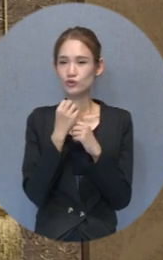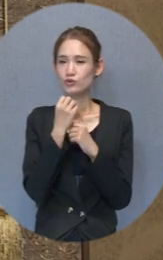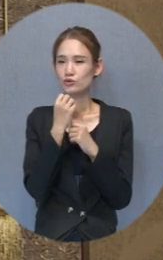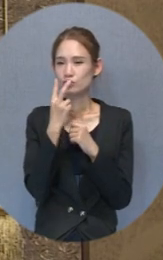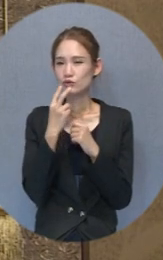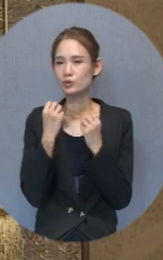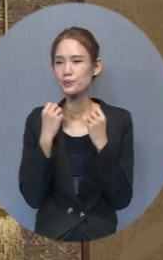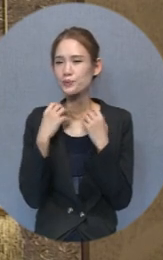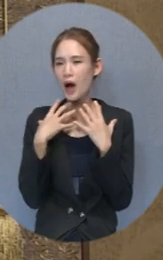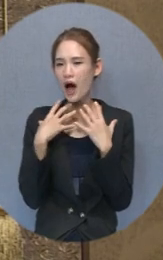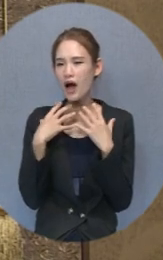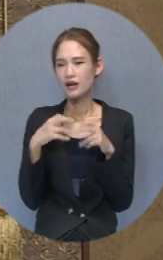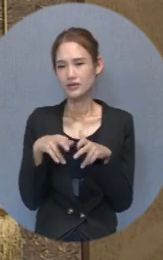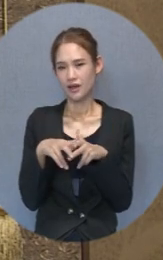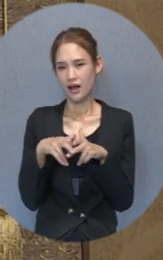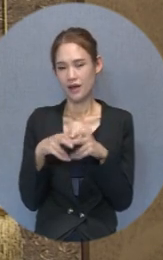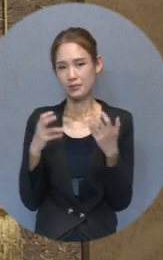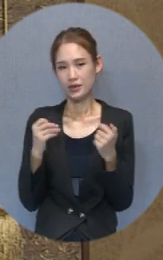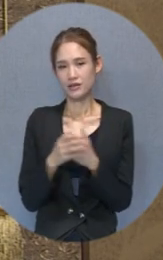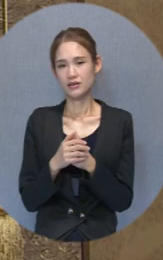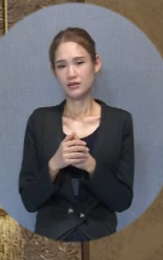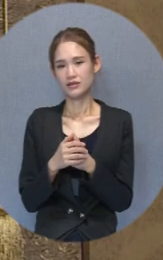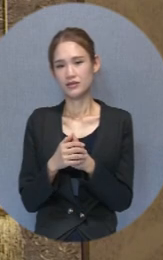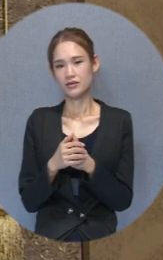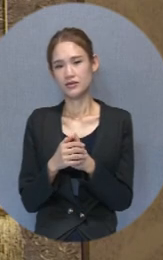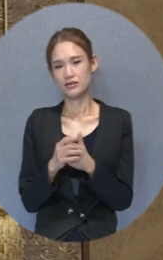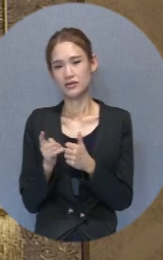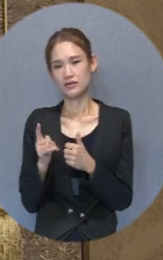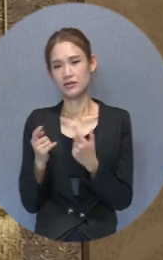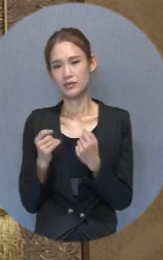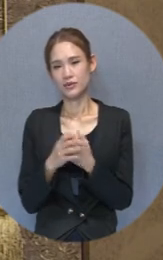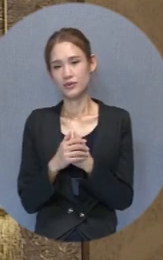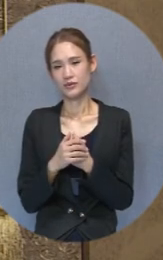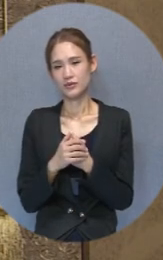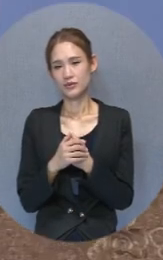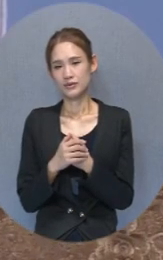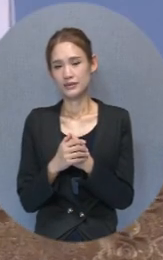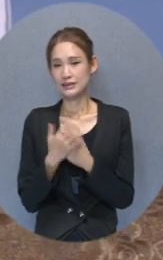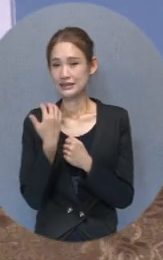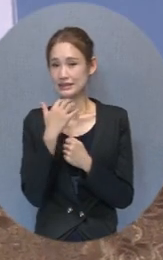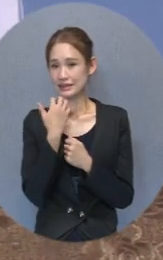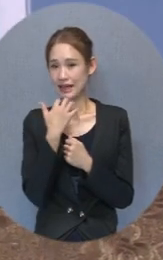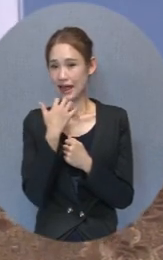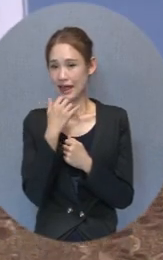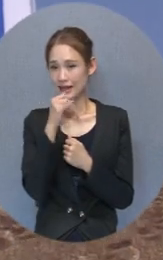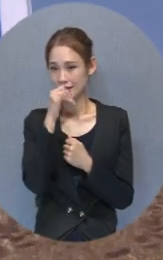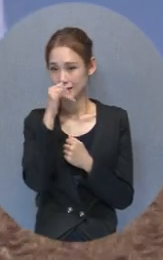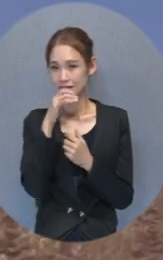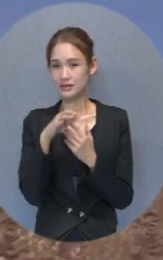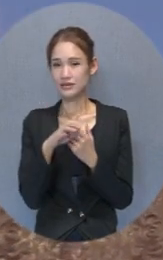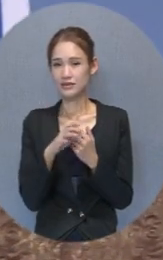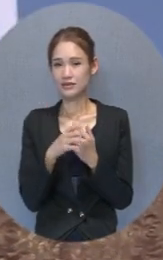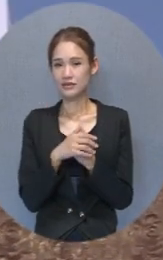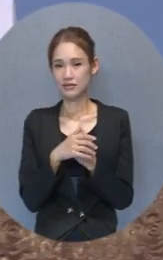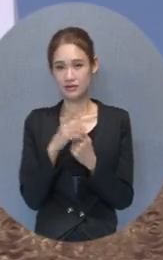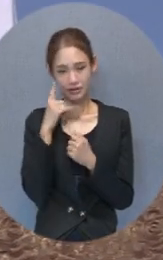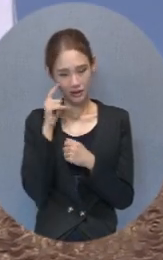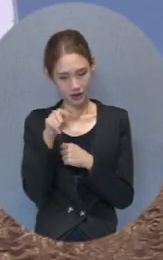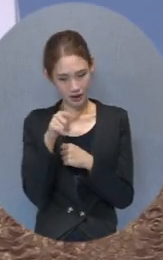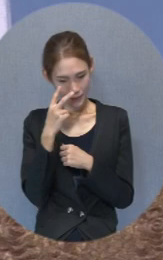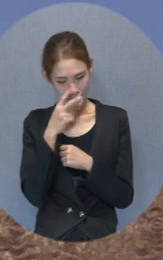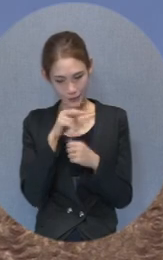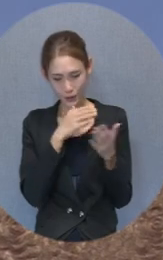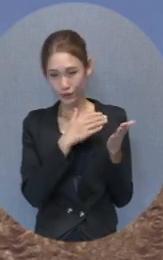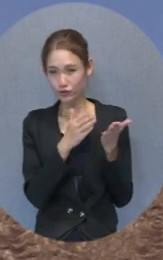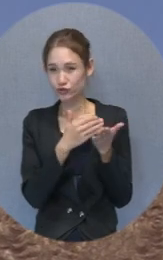많아요. 아. 네, 중복장애가 많고 그래서 이렇게 칼라로 있는 경우에 아이들이 이거를 인지를 해요. 네.